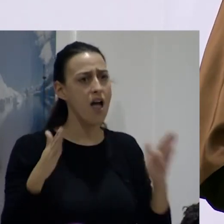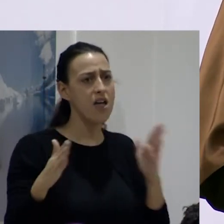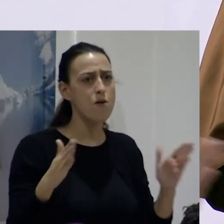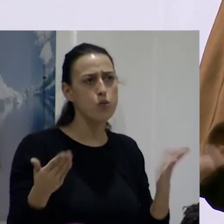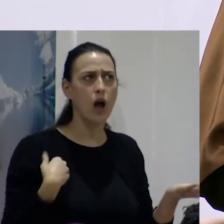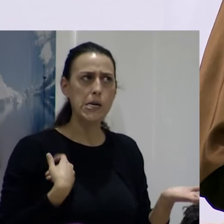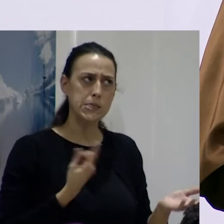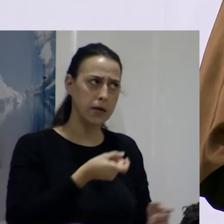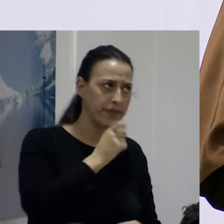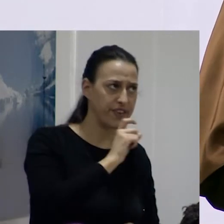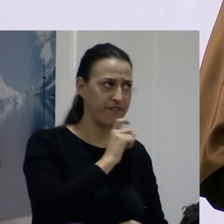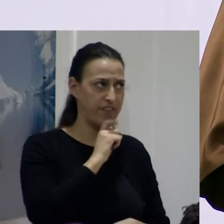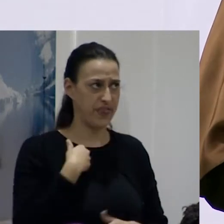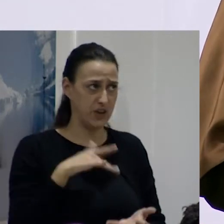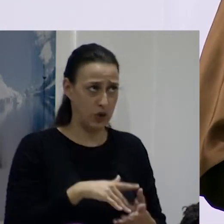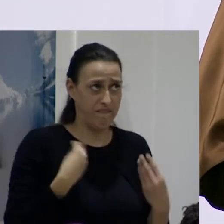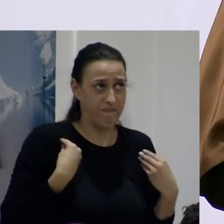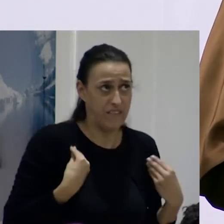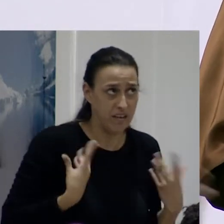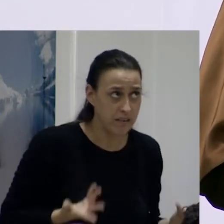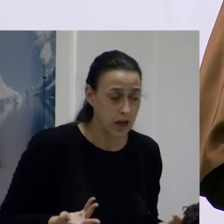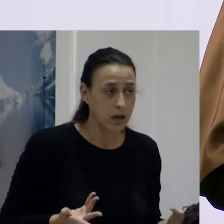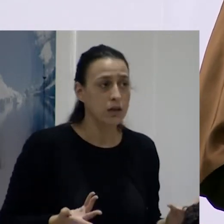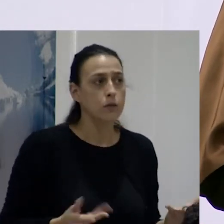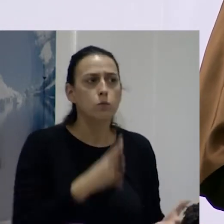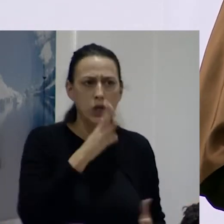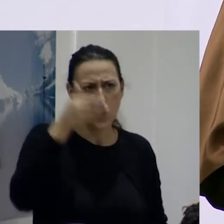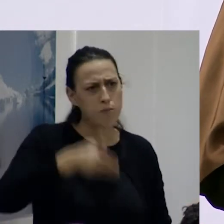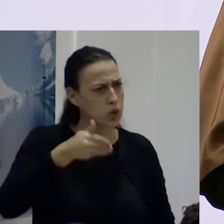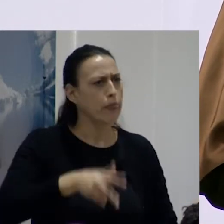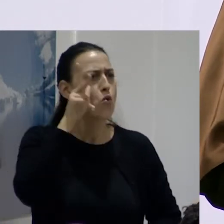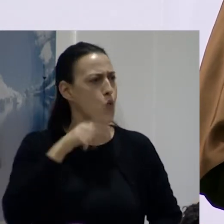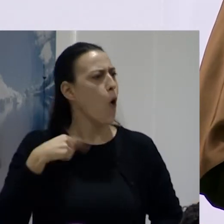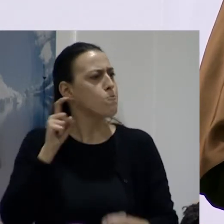amenaçador, aquest luxe ens és cada dia més imprescindible.